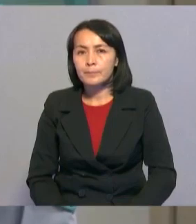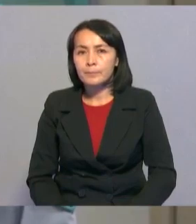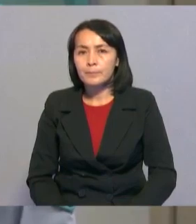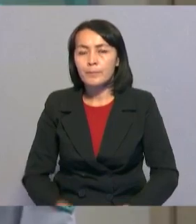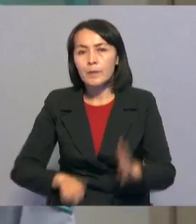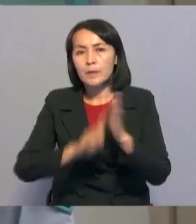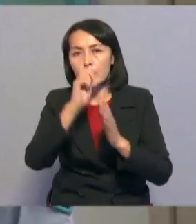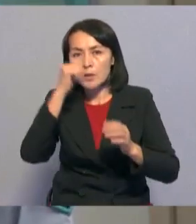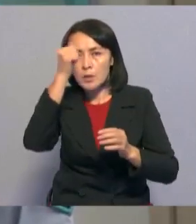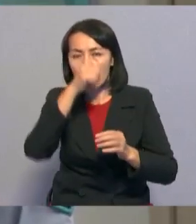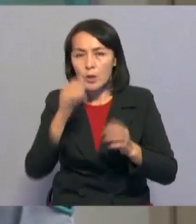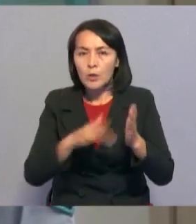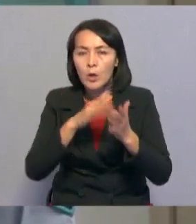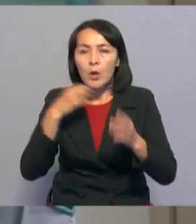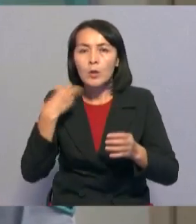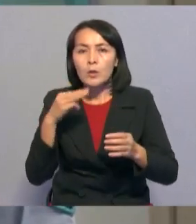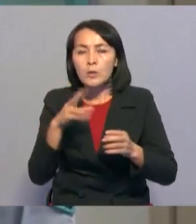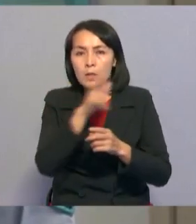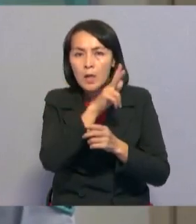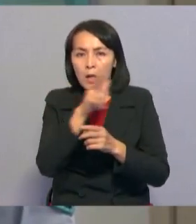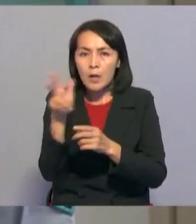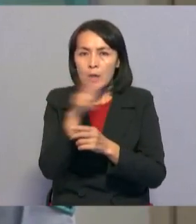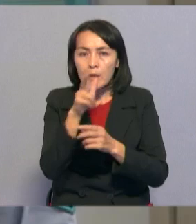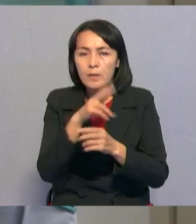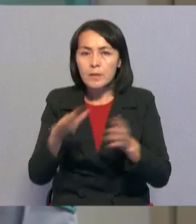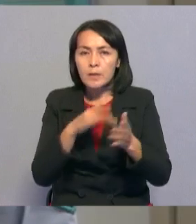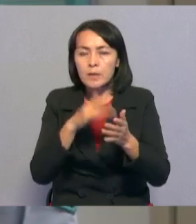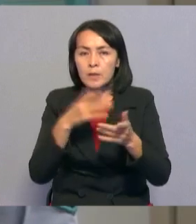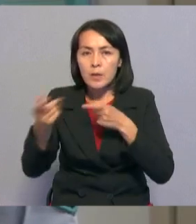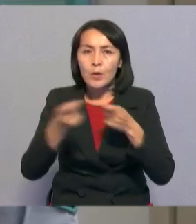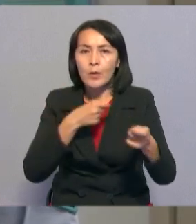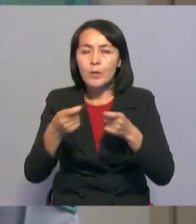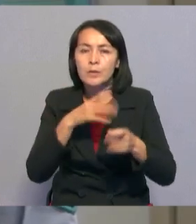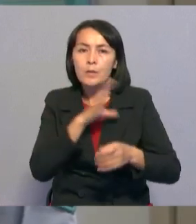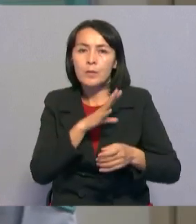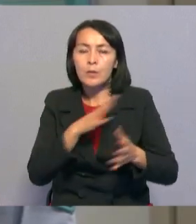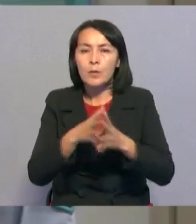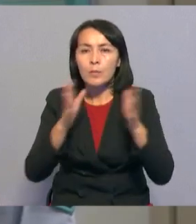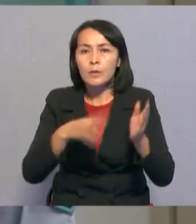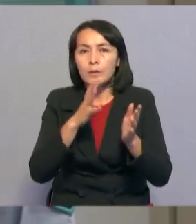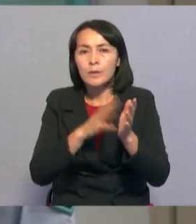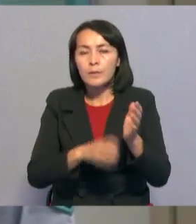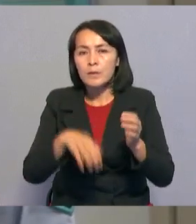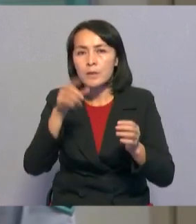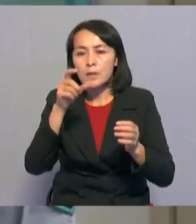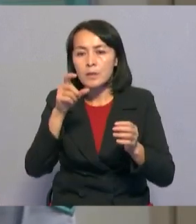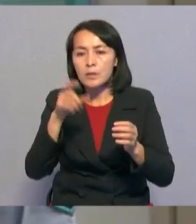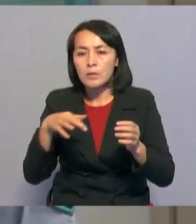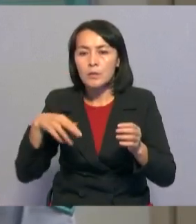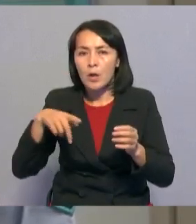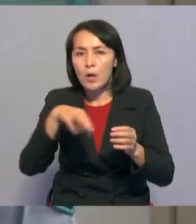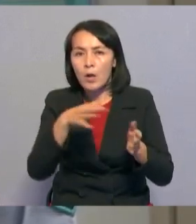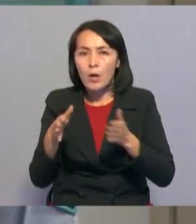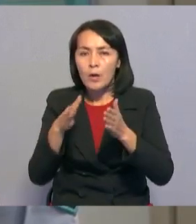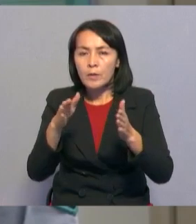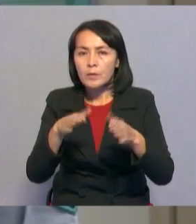С начала года в городе Туркестан камерами видеонаблюдения Центра оперативного управления выявлено более 900 случаев перехода пешеходами